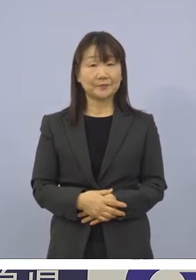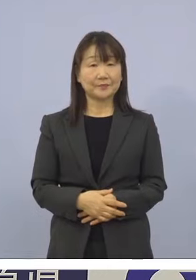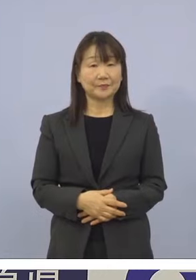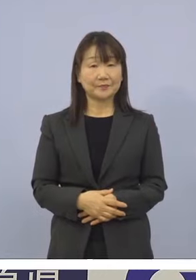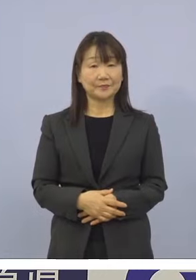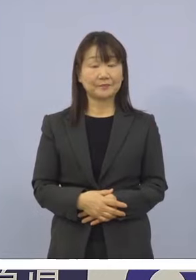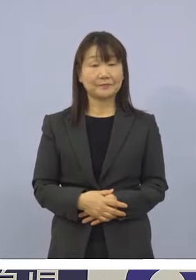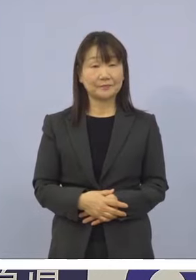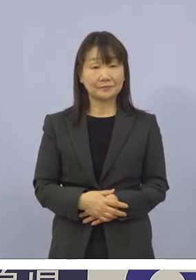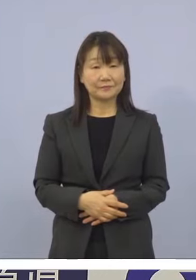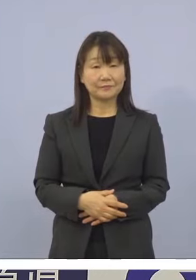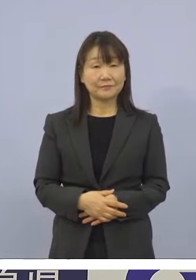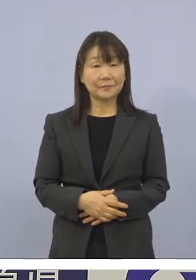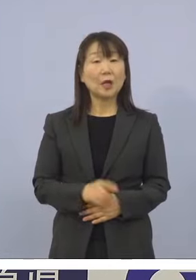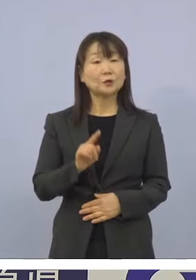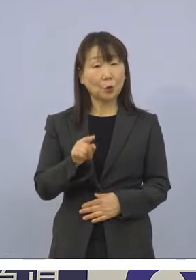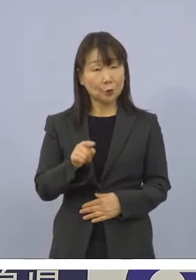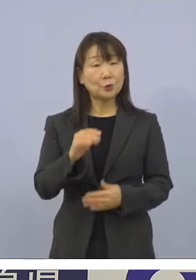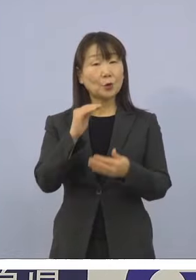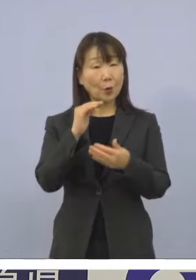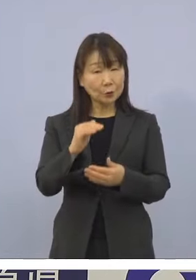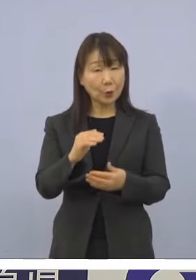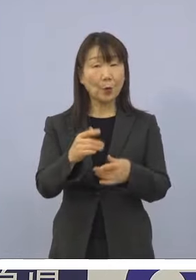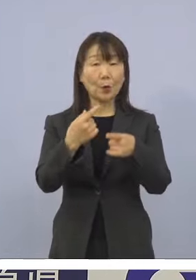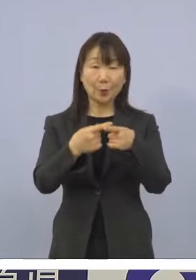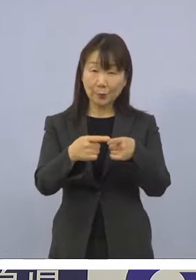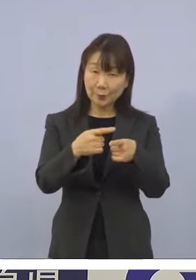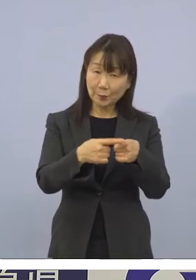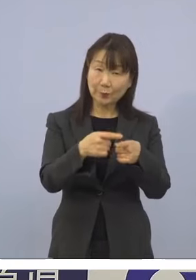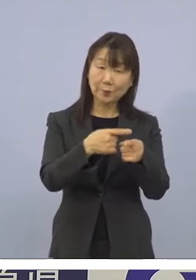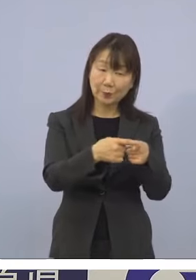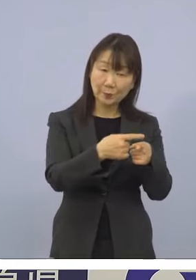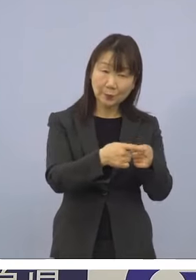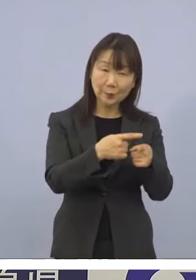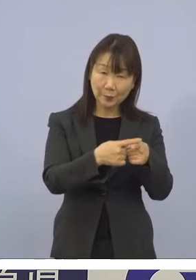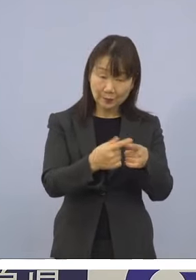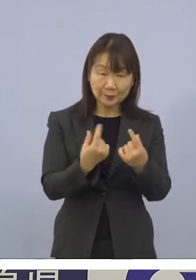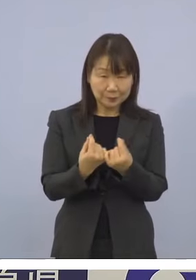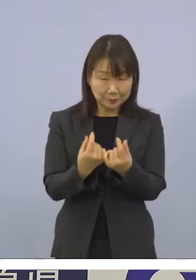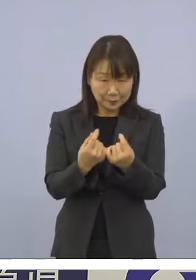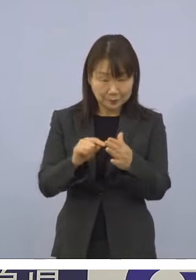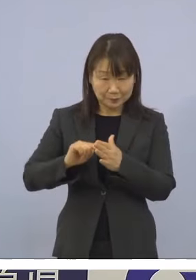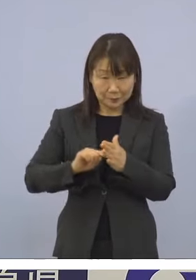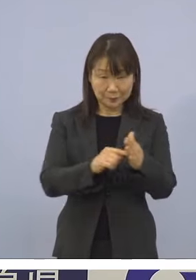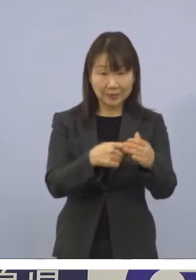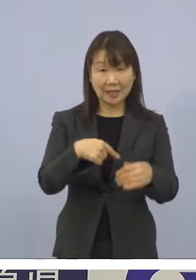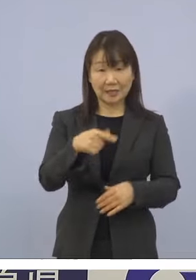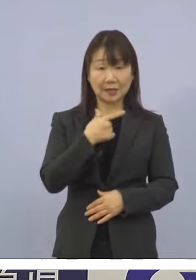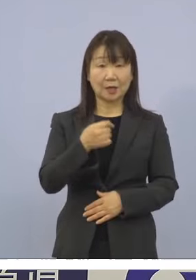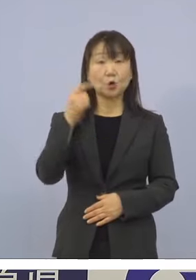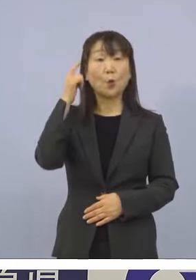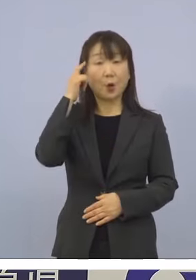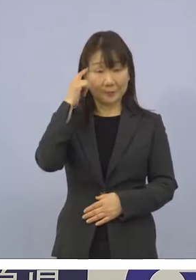そういったことを地道にやっていきたいと思います。 ありがとうございます。